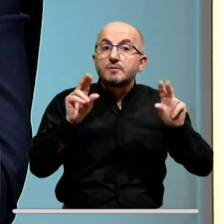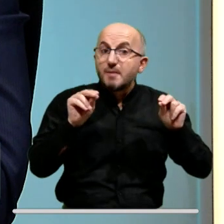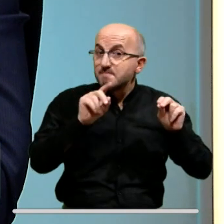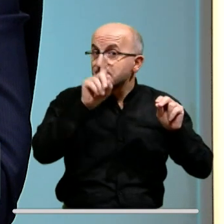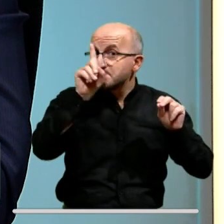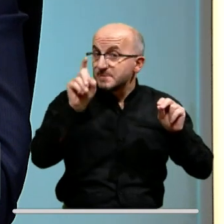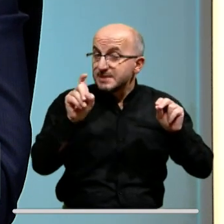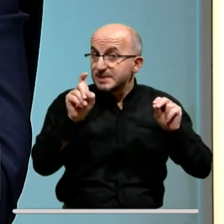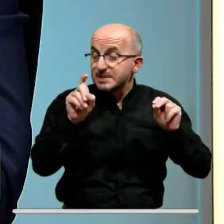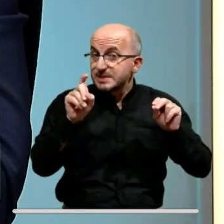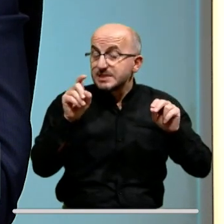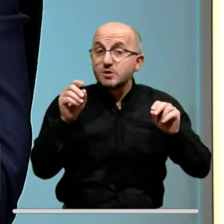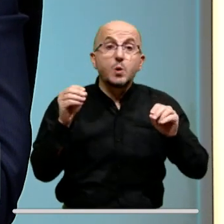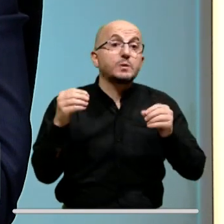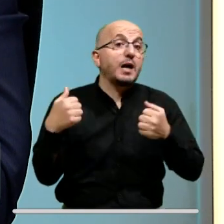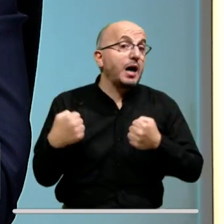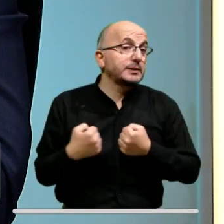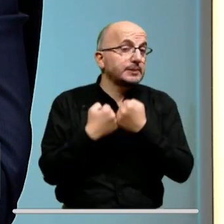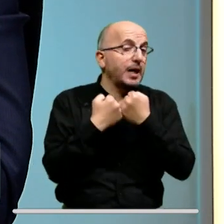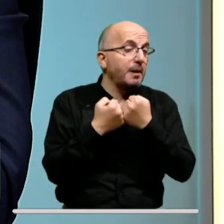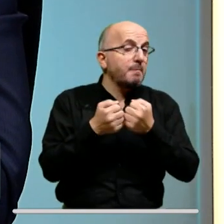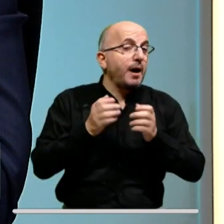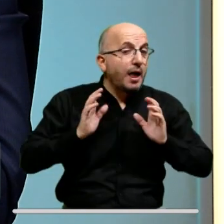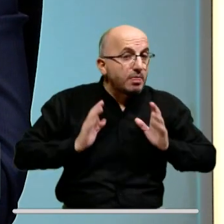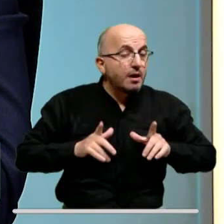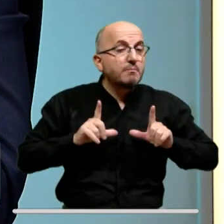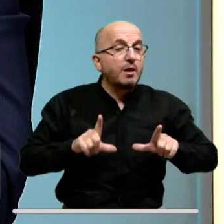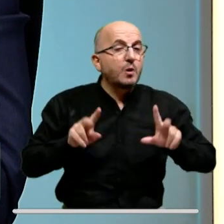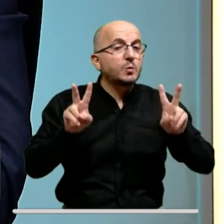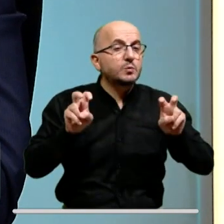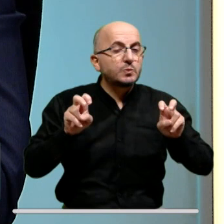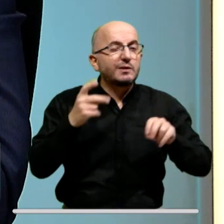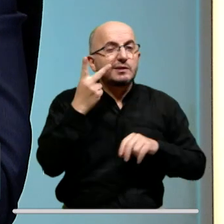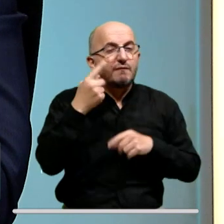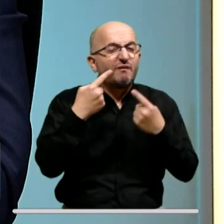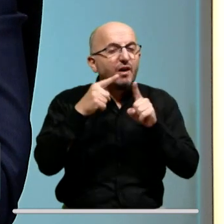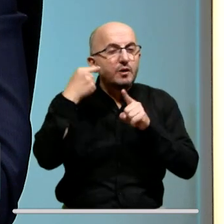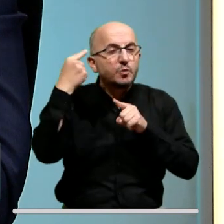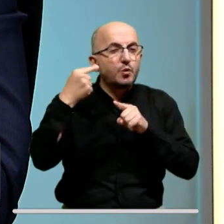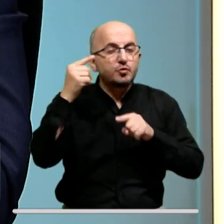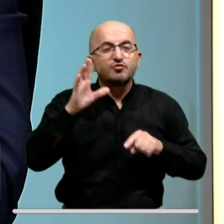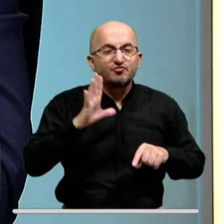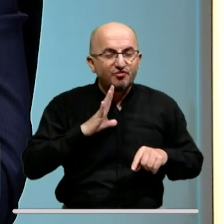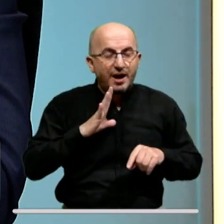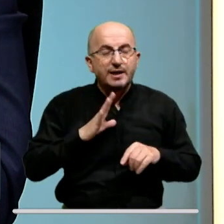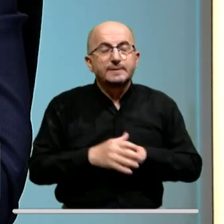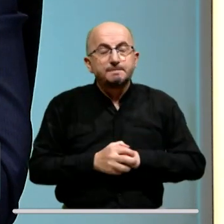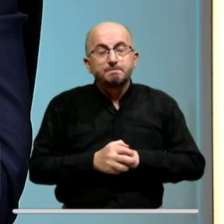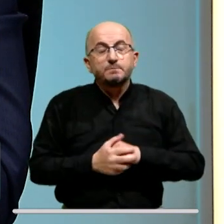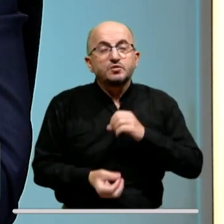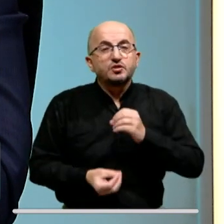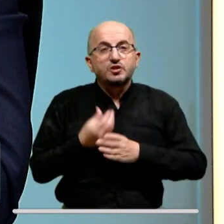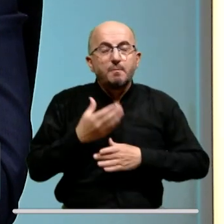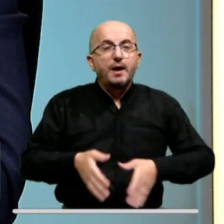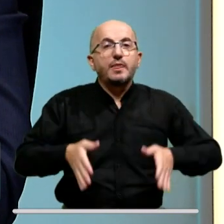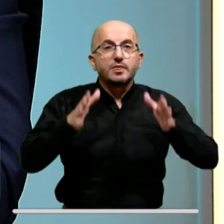yoksa kaza mı edilmelidir hususunda ulemanın iki farklı görüşü var. Dolayısıyla sabah